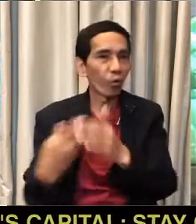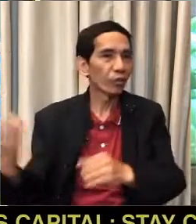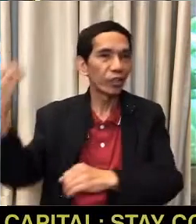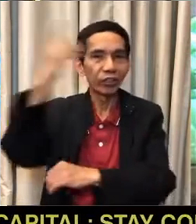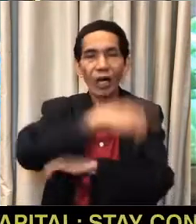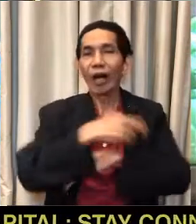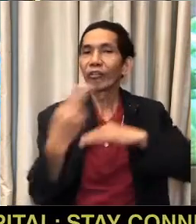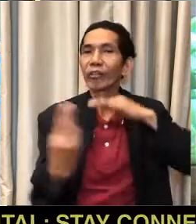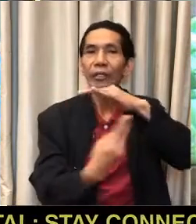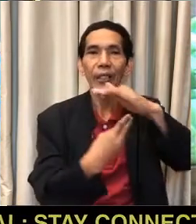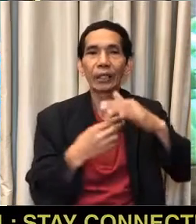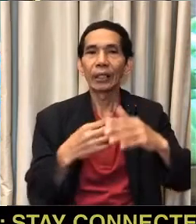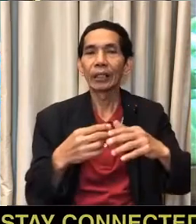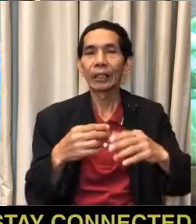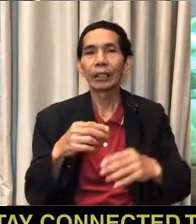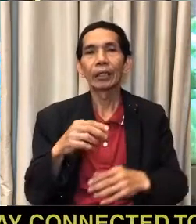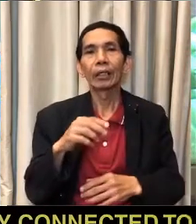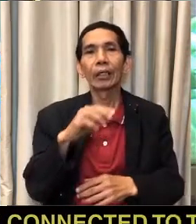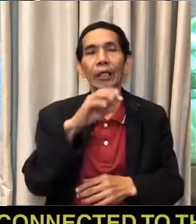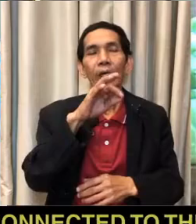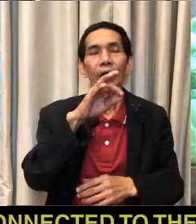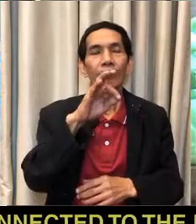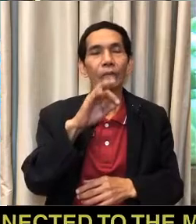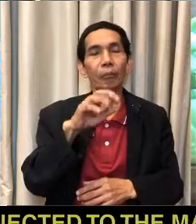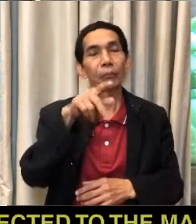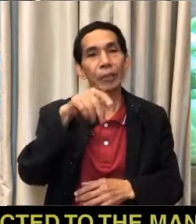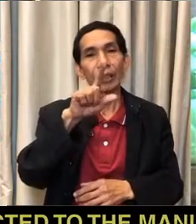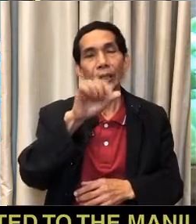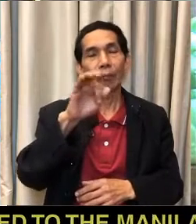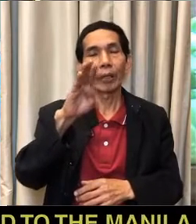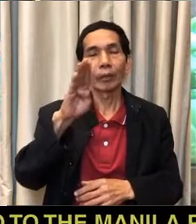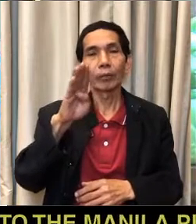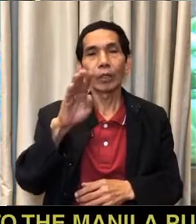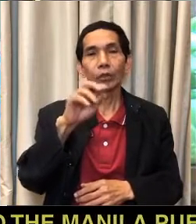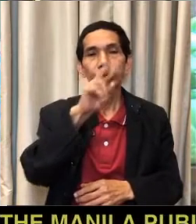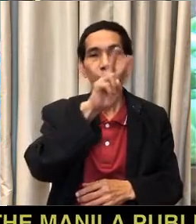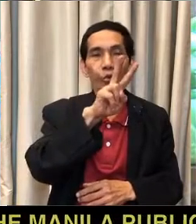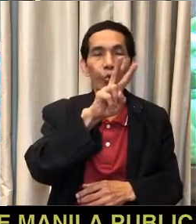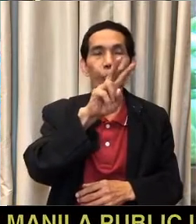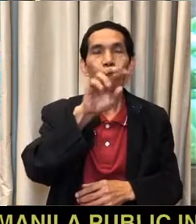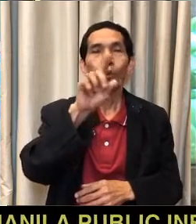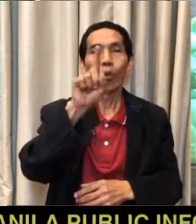Under LTF-RB Memorandum Circular